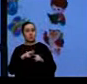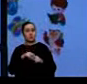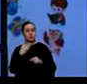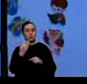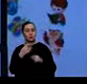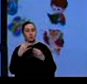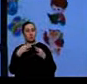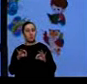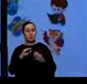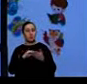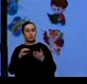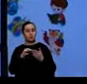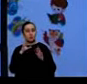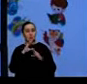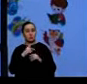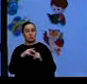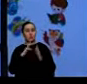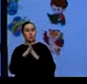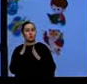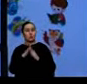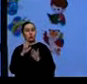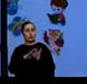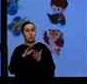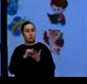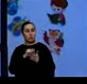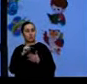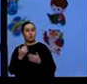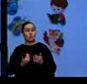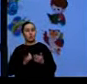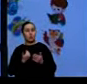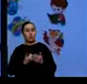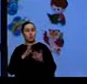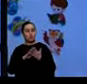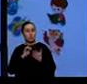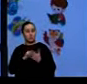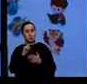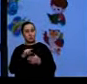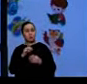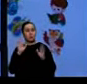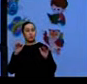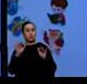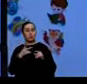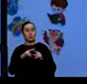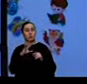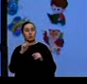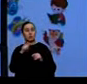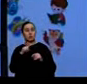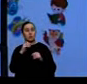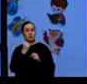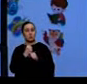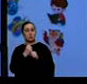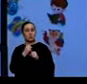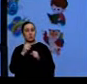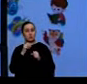O'ylaymanki, siz bemalol yoza olasiz. O'simlik nomlarini ham, hayvonlar nomini ham, qushlar, hatto